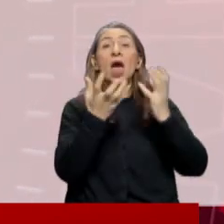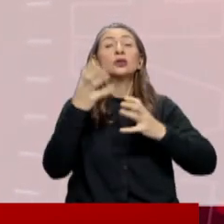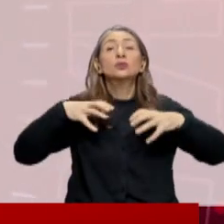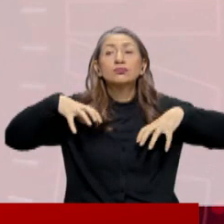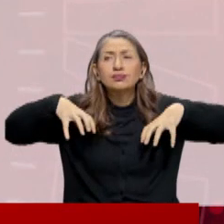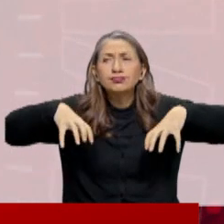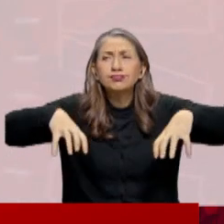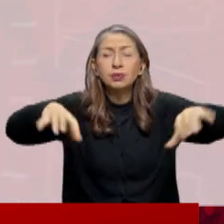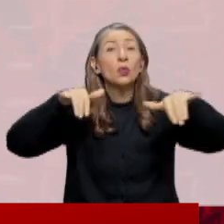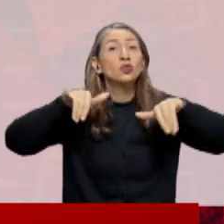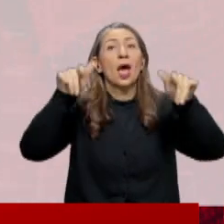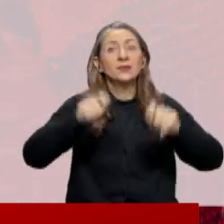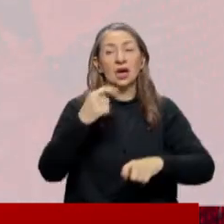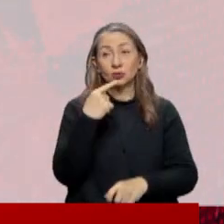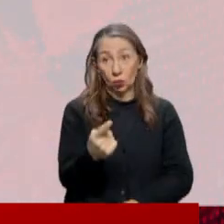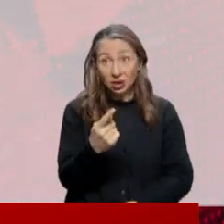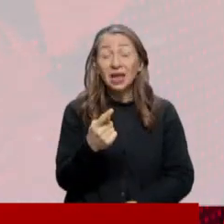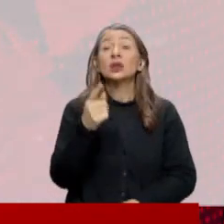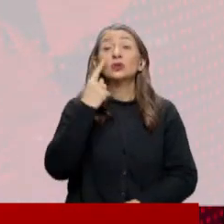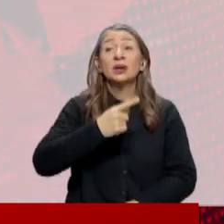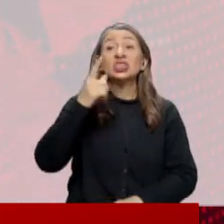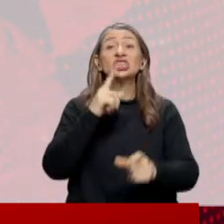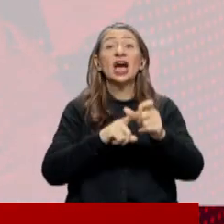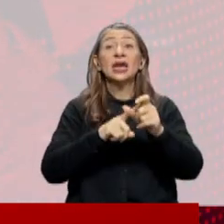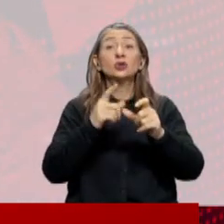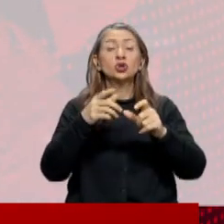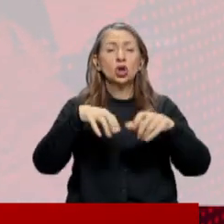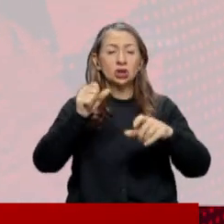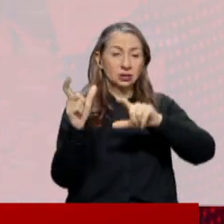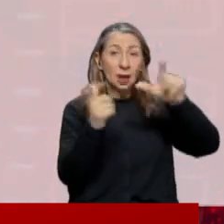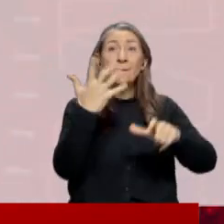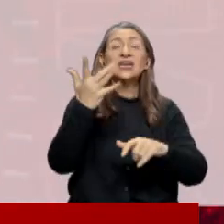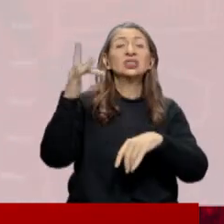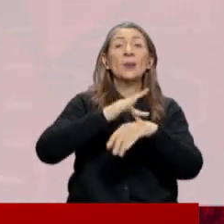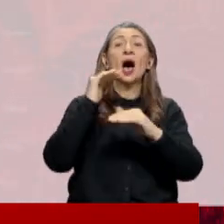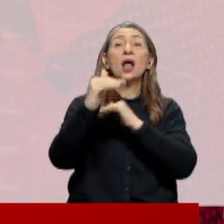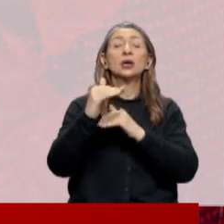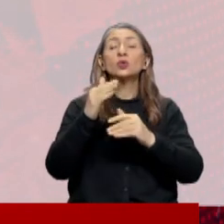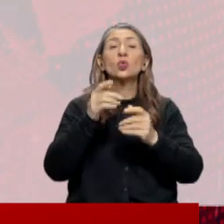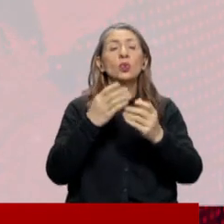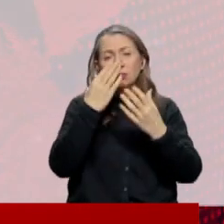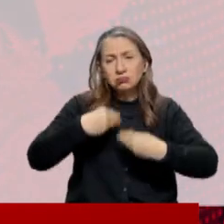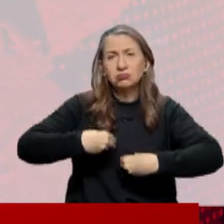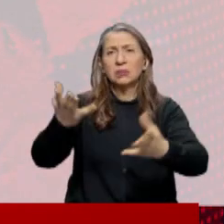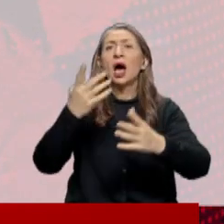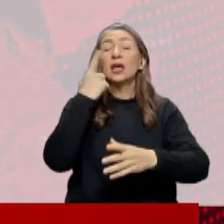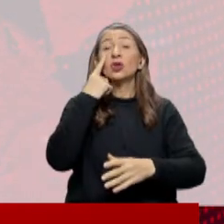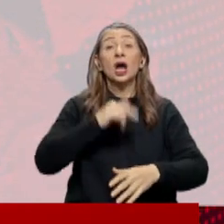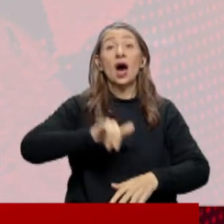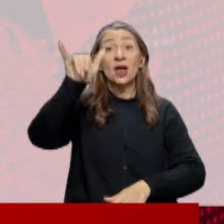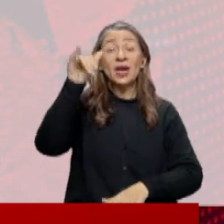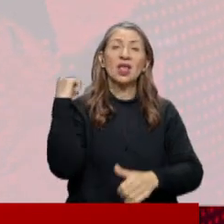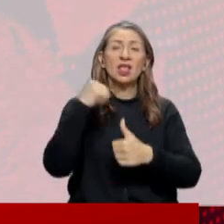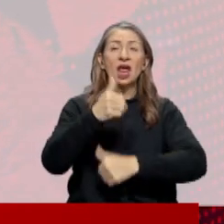söndürme filosu kurulacağı vaat edildi. Cumhurbaşkanlığı Çankaya Köşkü'ne taşınacak, Beştepe halkın kullanımına açılacak, Atatürk Havalimanı